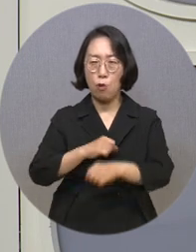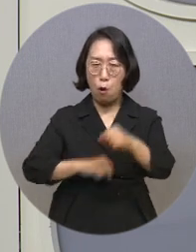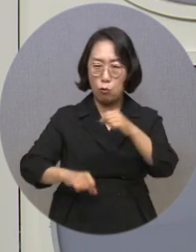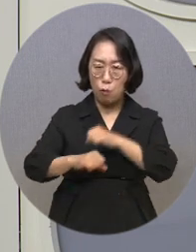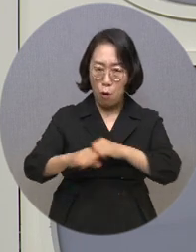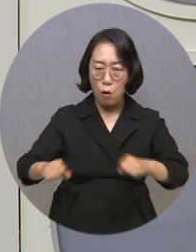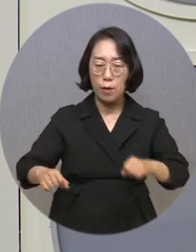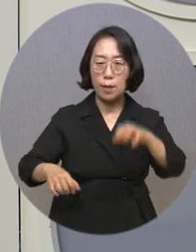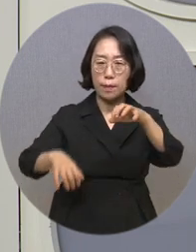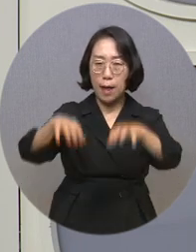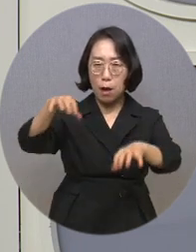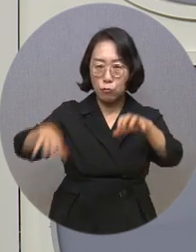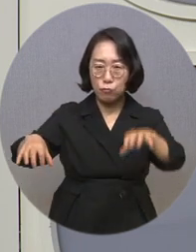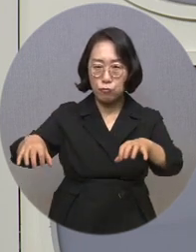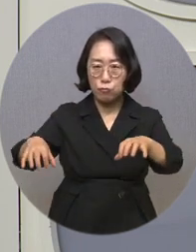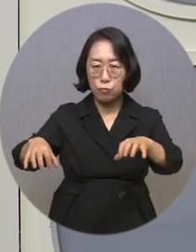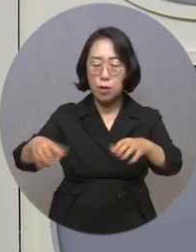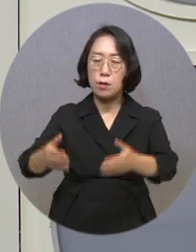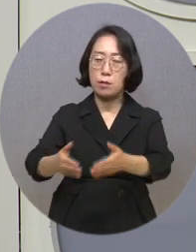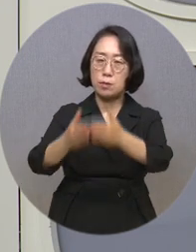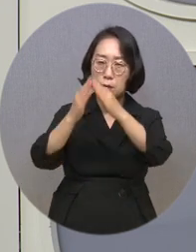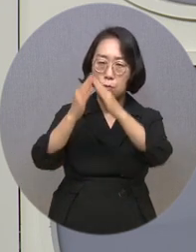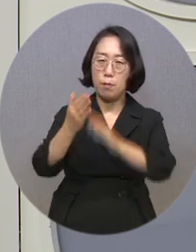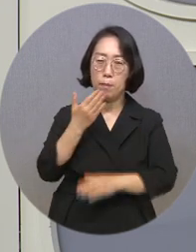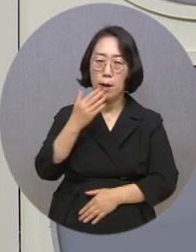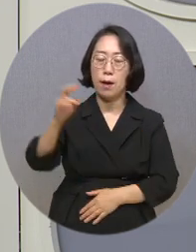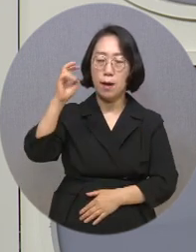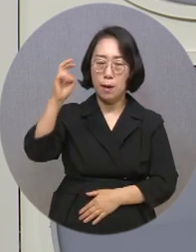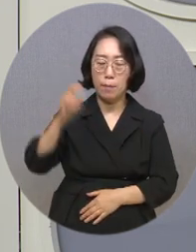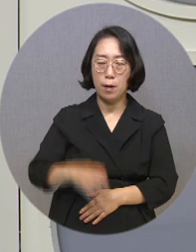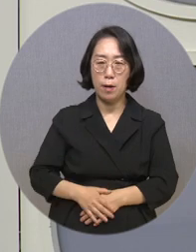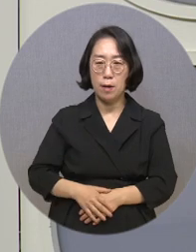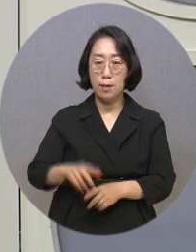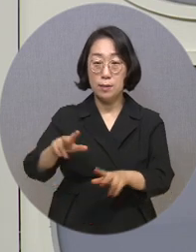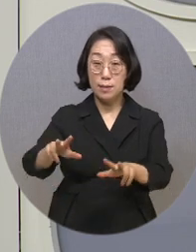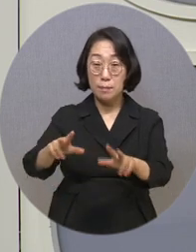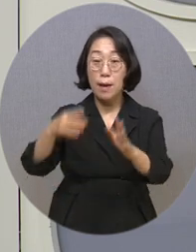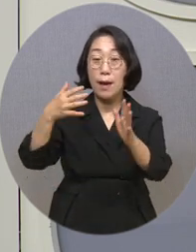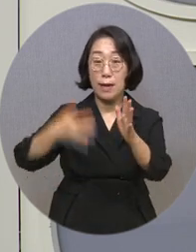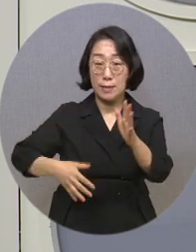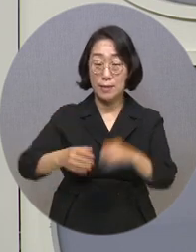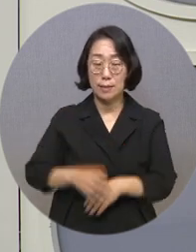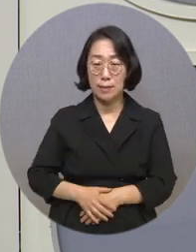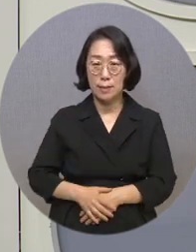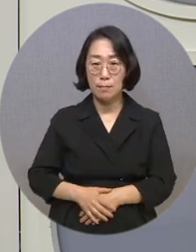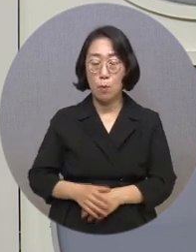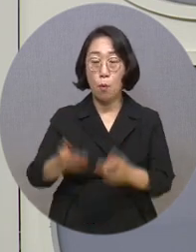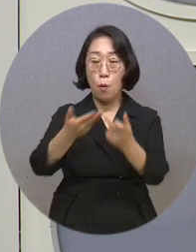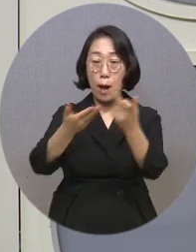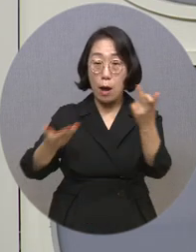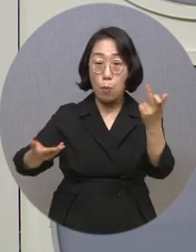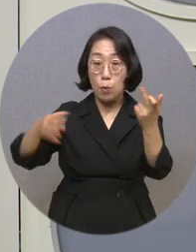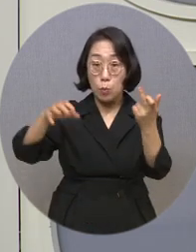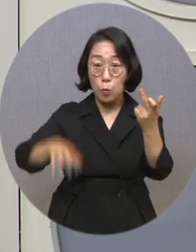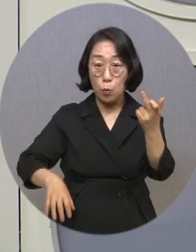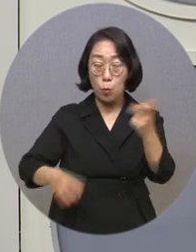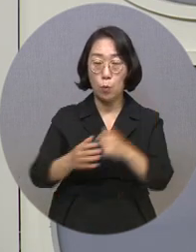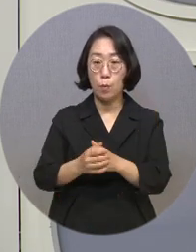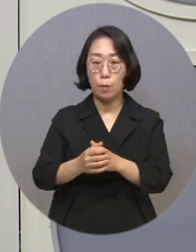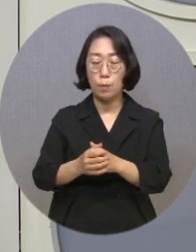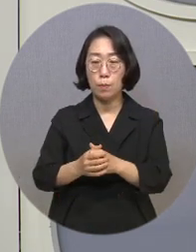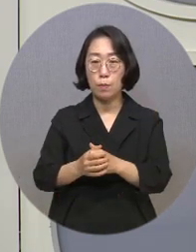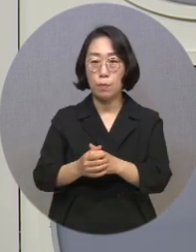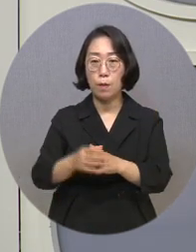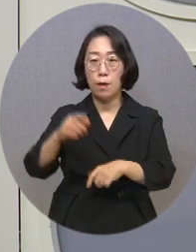생길 거라고 나는 봐요. 어. 지금 아직은 그건 우리나라에 없는데 뭐 이제 강원도라든가 경치 좋은